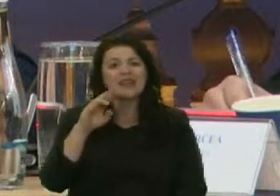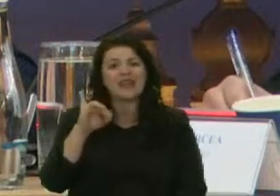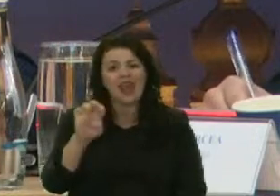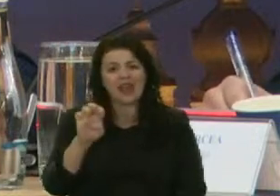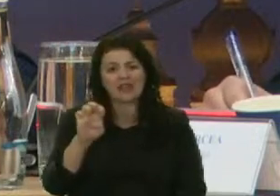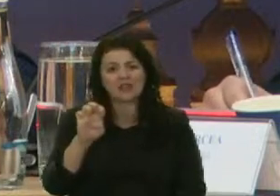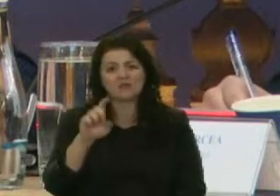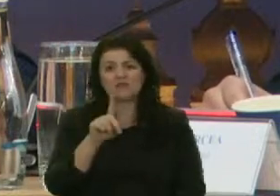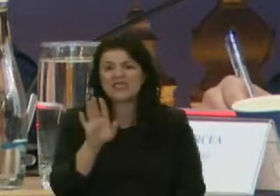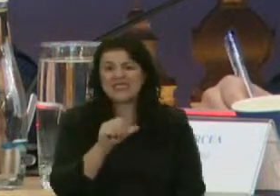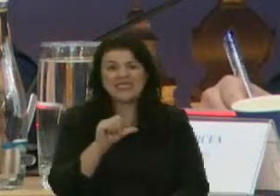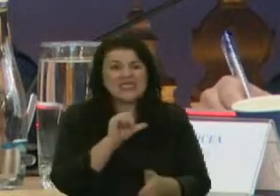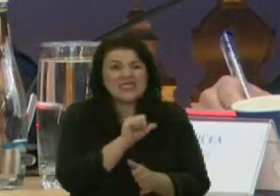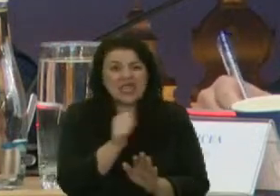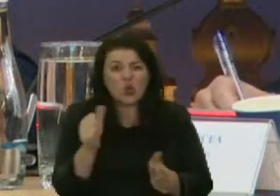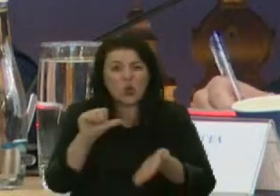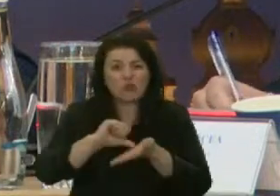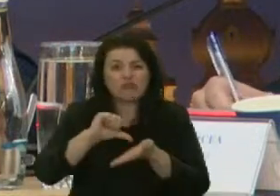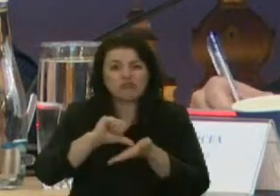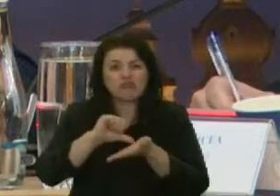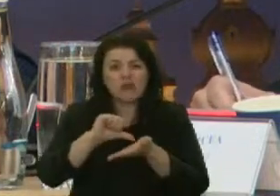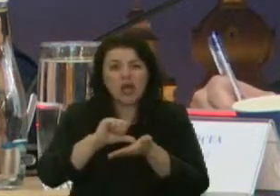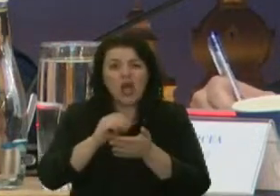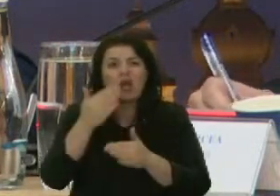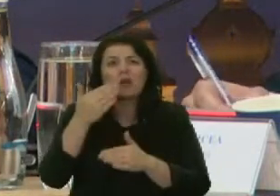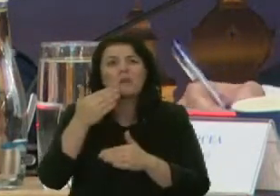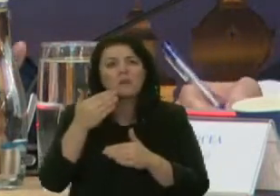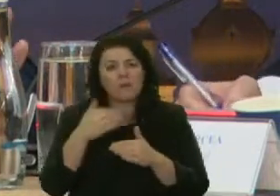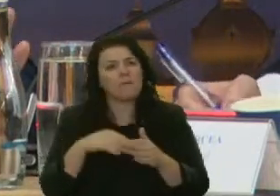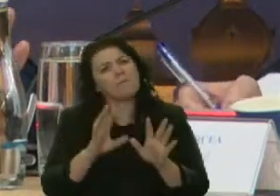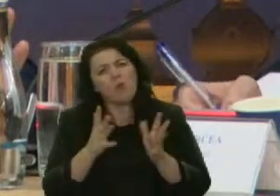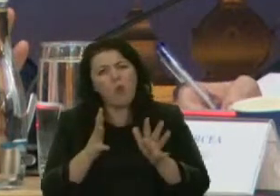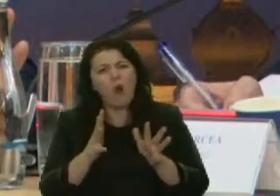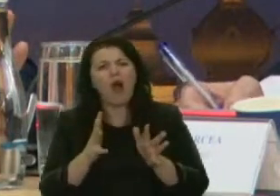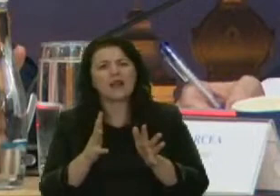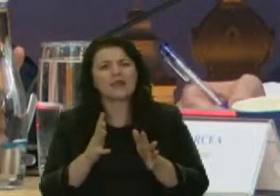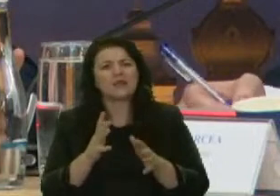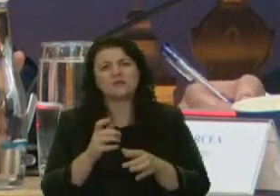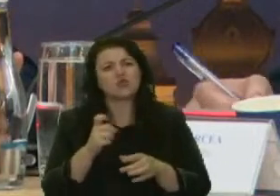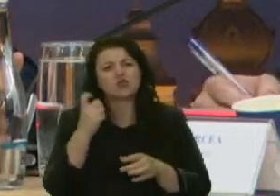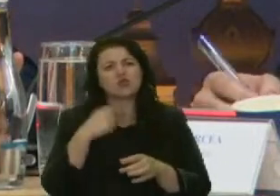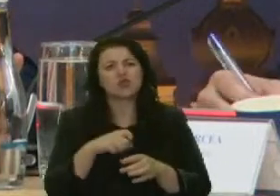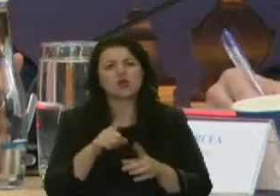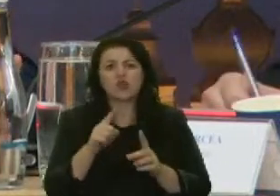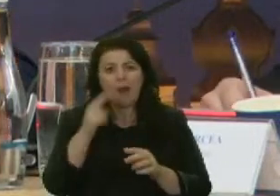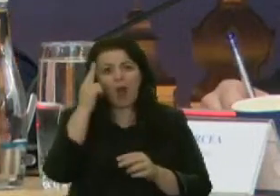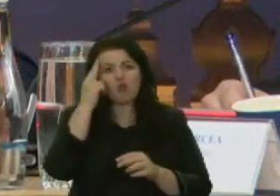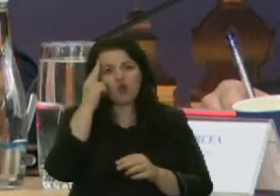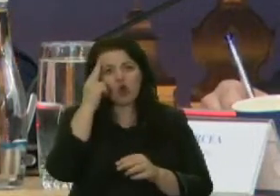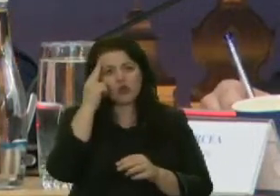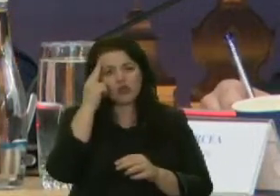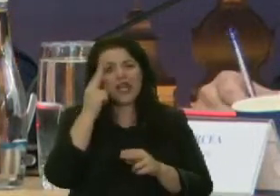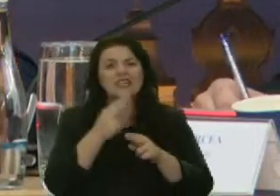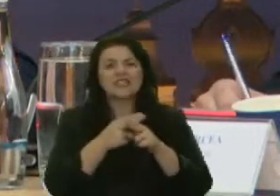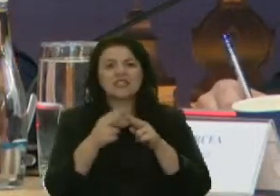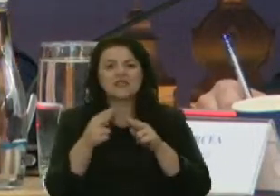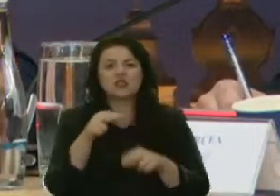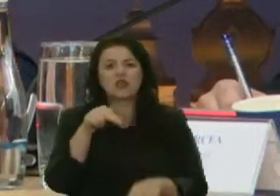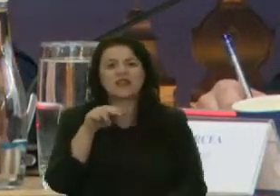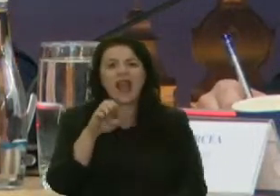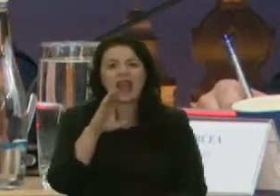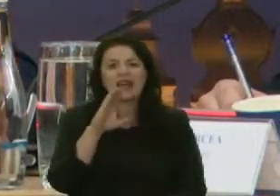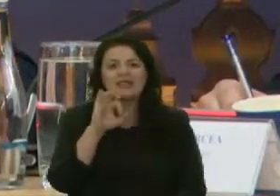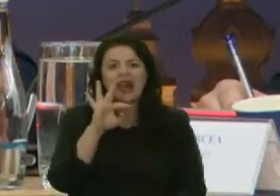Cluj Napoca sub egida bisericii mai sunt probabil și alte n aș vrea să greșesc dar cel mai cunoscut Sfântul Nectarie